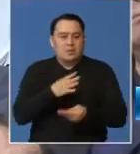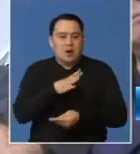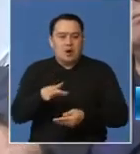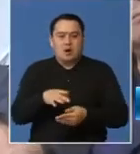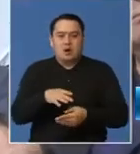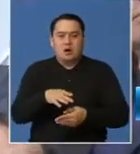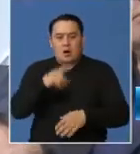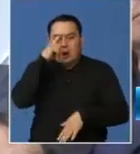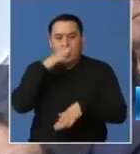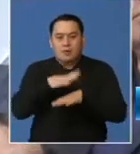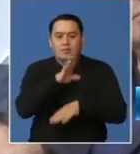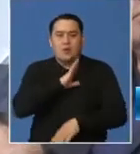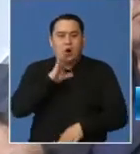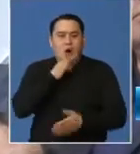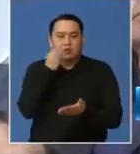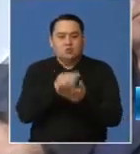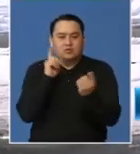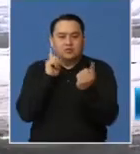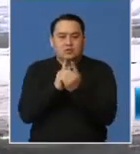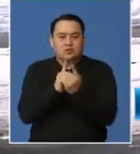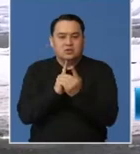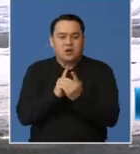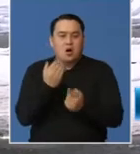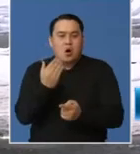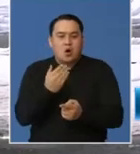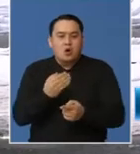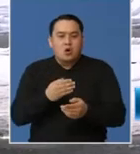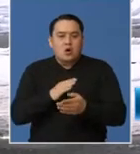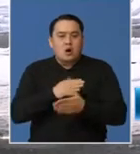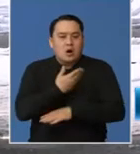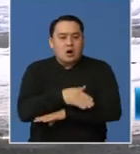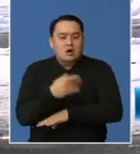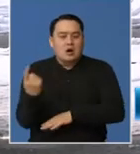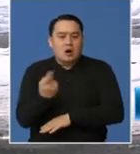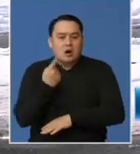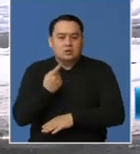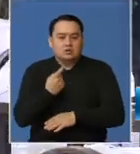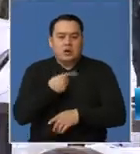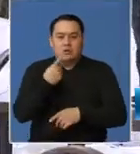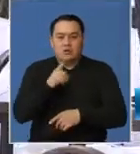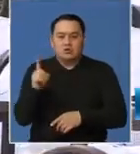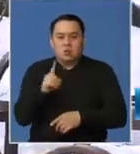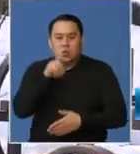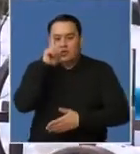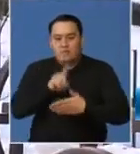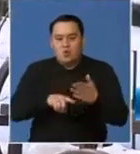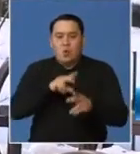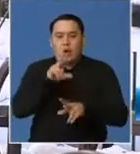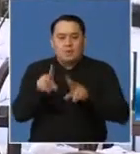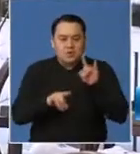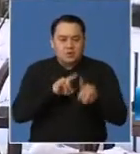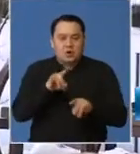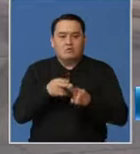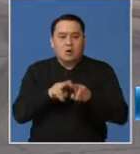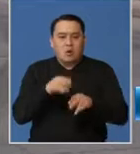рассказывала Аманды Кубаталову на отчетной встрече супруга Аргына. Коммунальщики это категорически отрицают и уверяют, что каждый